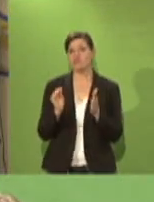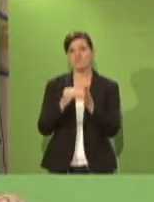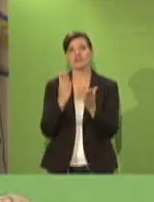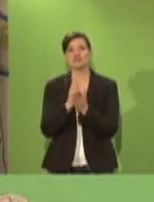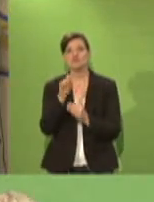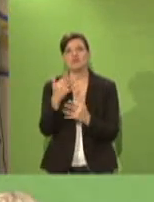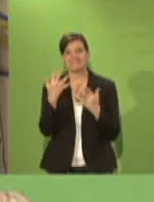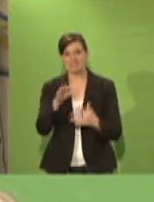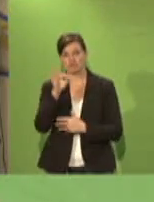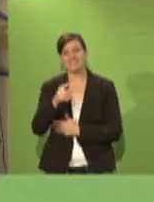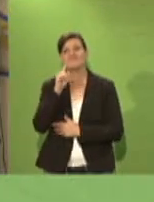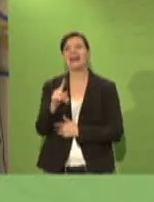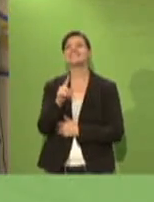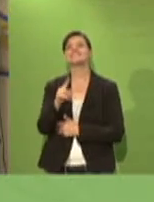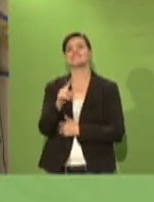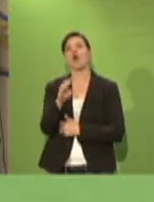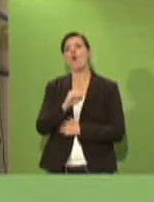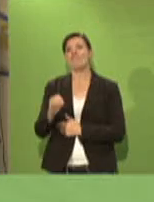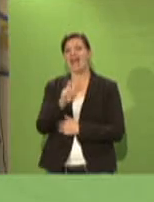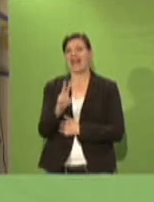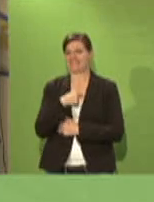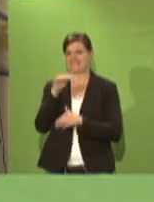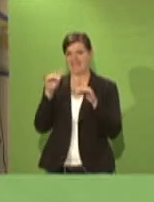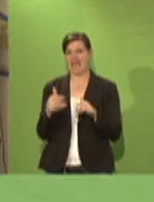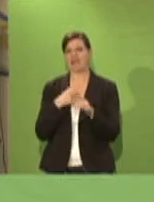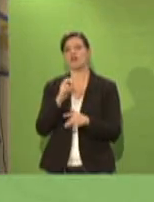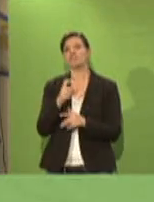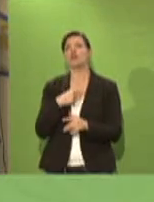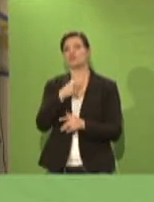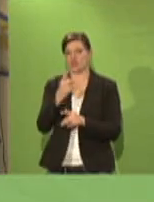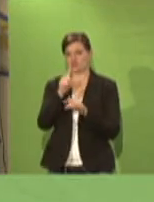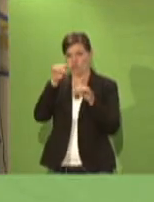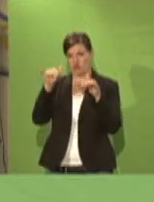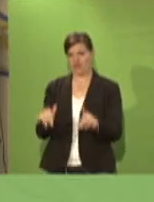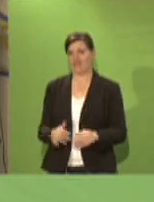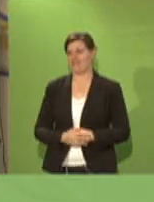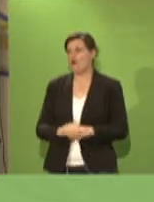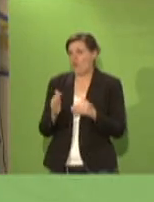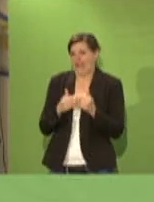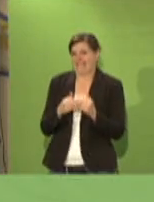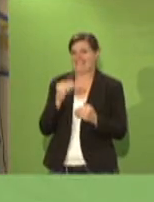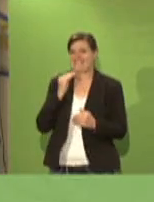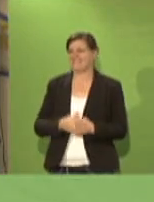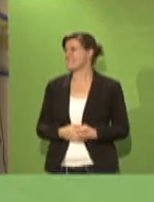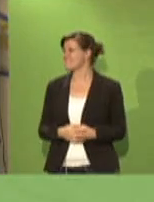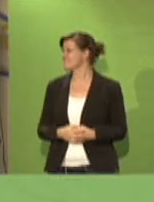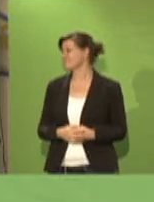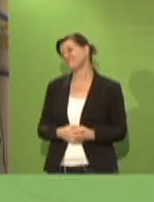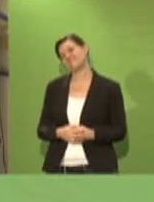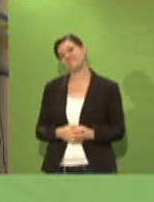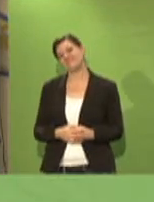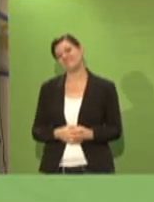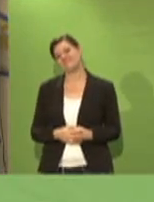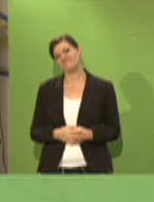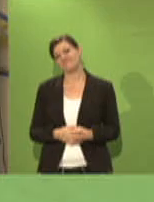Verl nicht da ist, aber die Wiebke als Kreisverbandssprecherin ist hier, hat auch den kürzesten Weg vom Präsidium, genau. So,